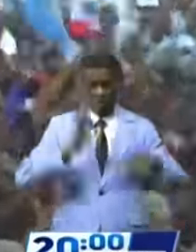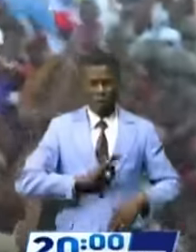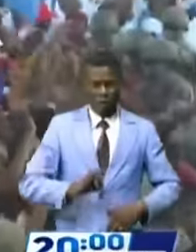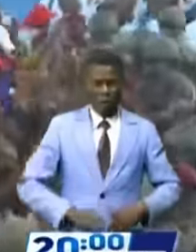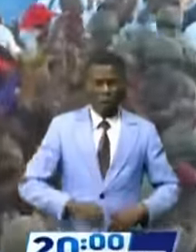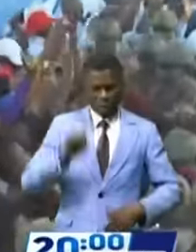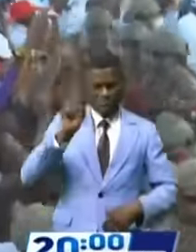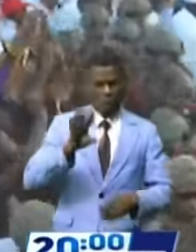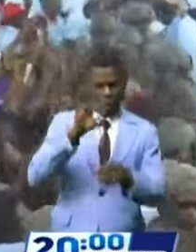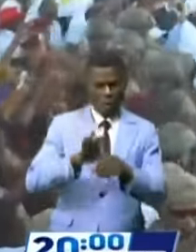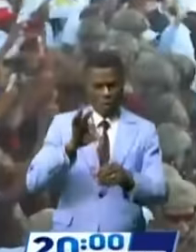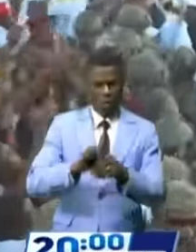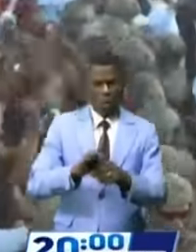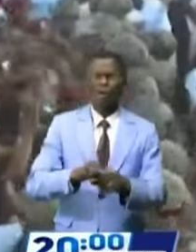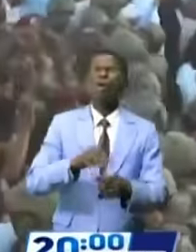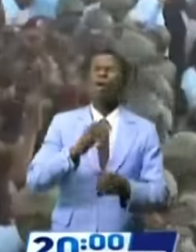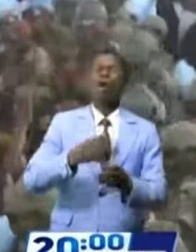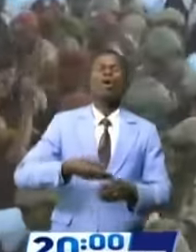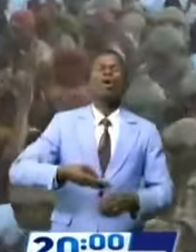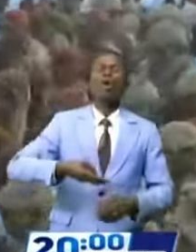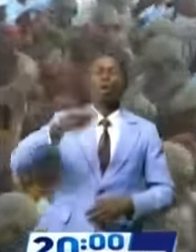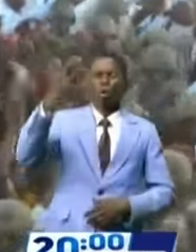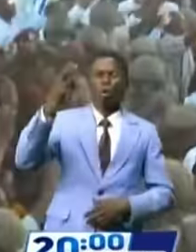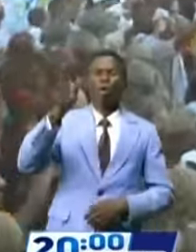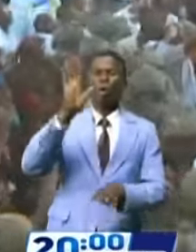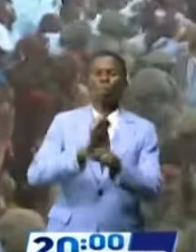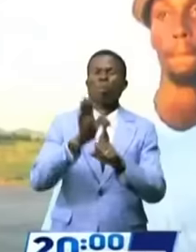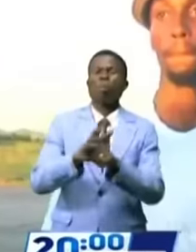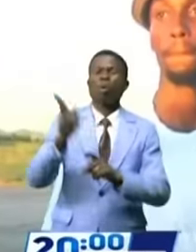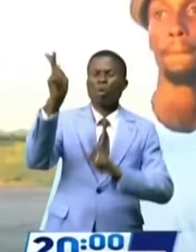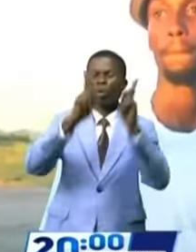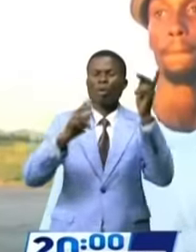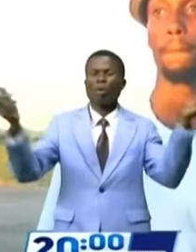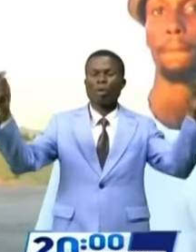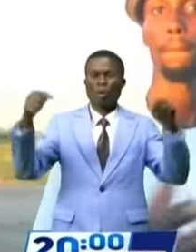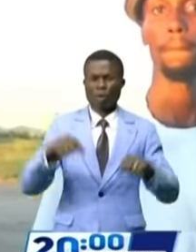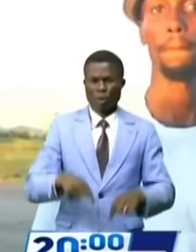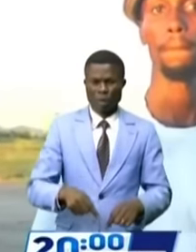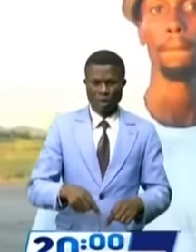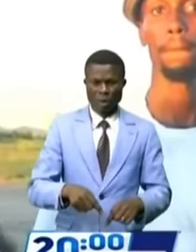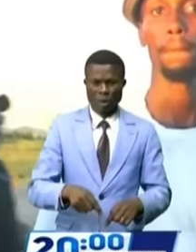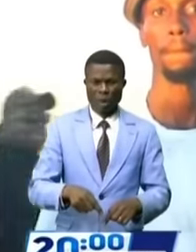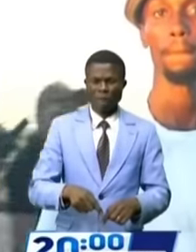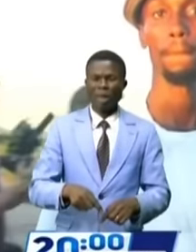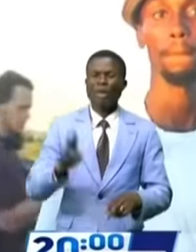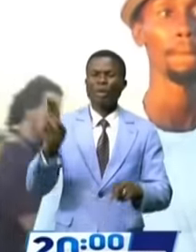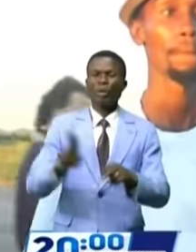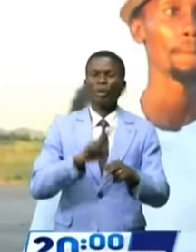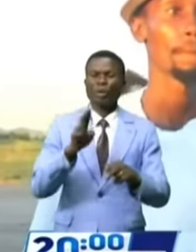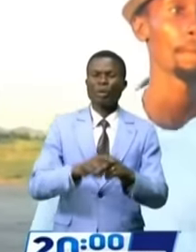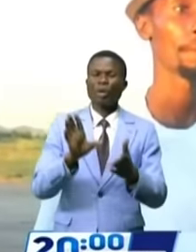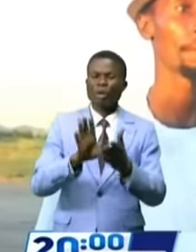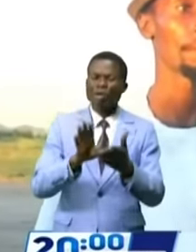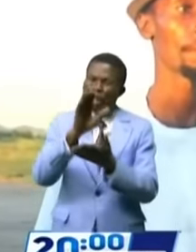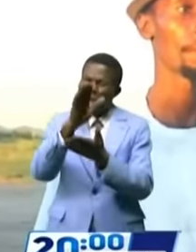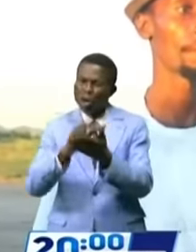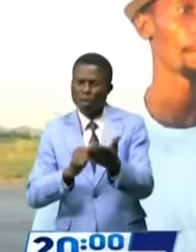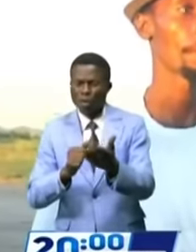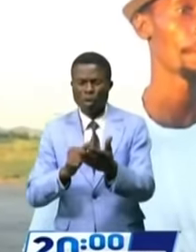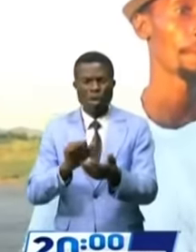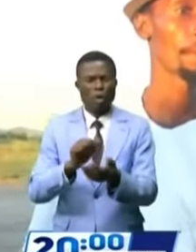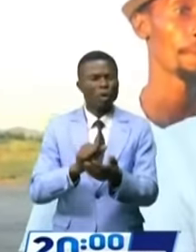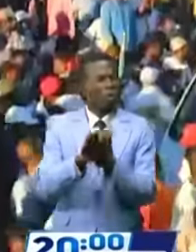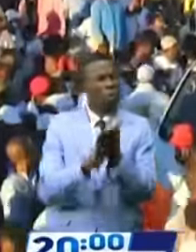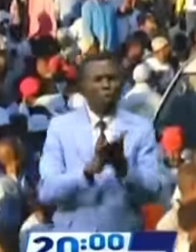sera élu haut la main. Il y a des populistes qui viennent ici et qui trafiquent les images. Ce n'est pas notre